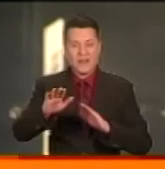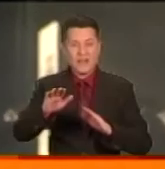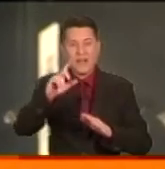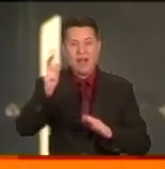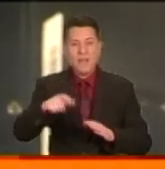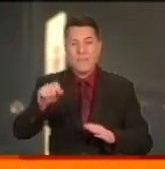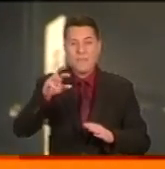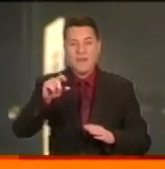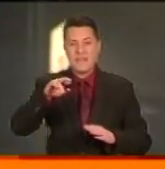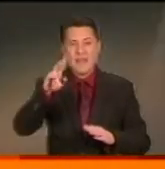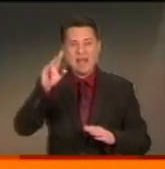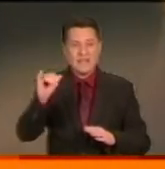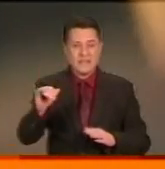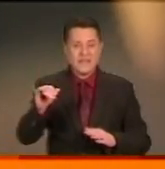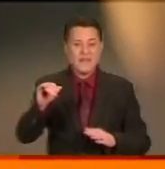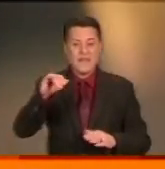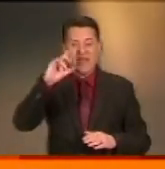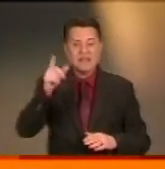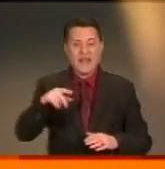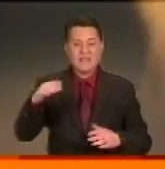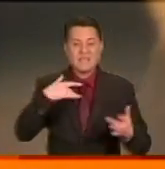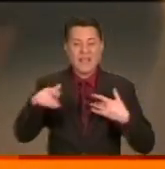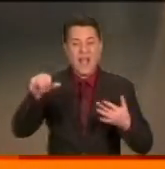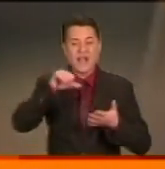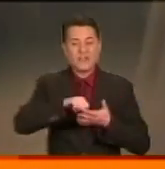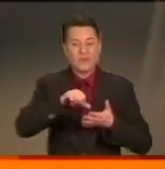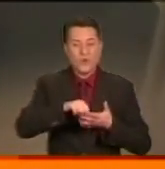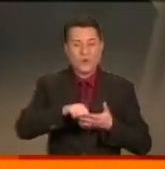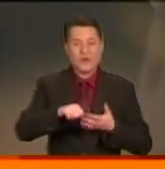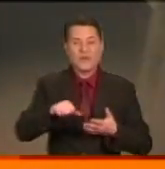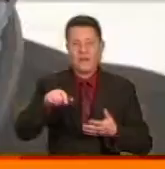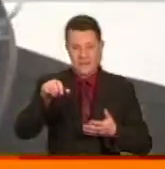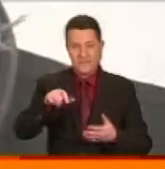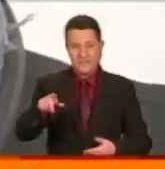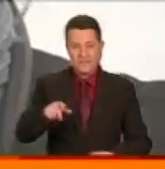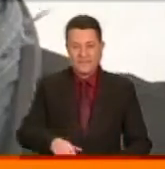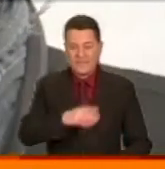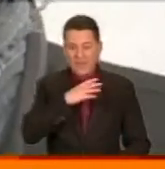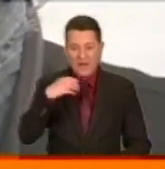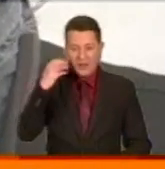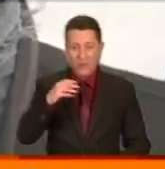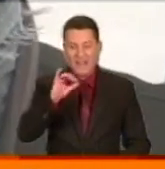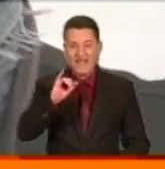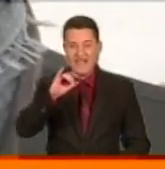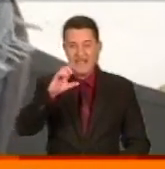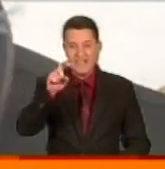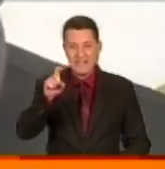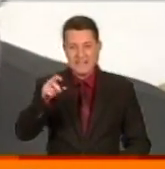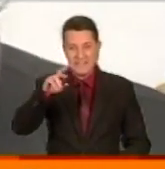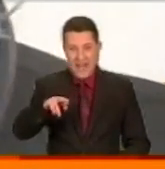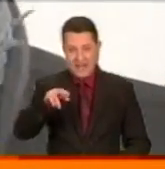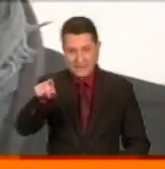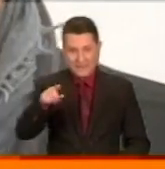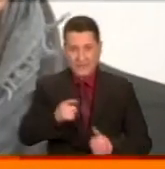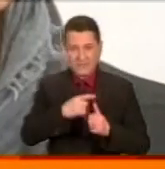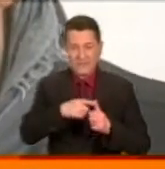Роль Ізі грає відомий італійський актор, володар «Золотого глобуса» Никола Ночелла. Роль Ізі – це одна з найкращих ролей,